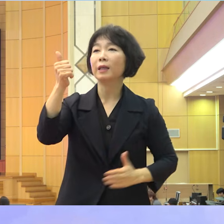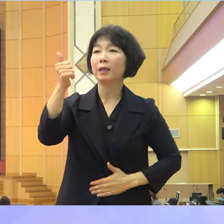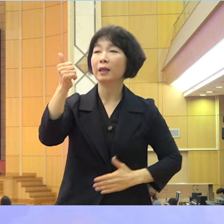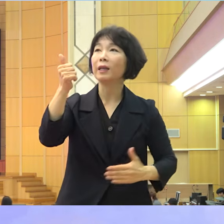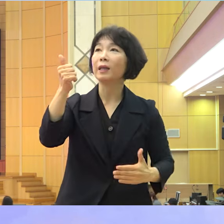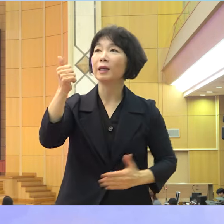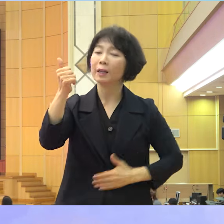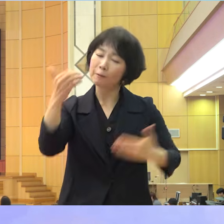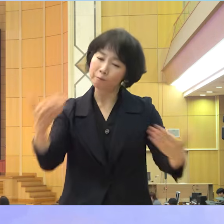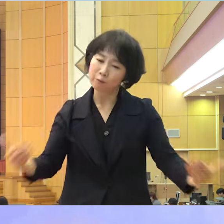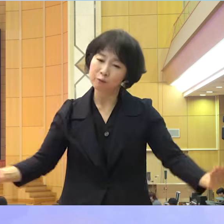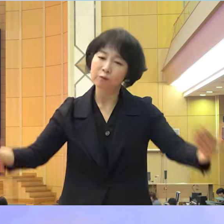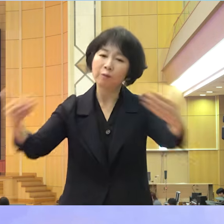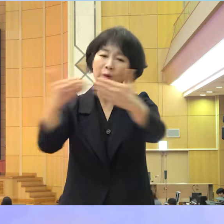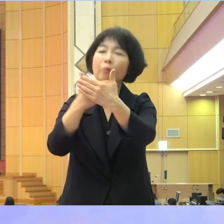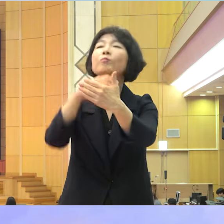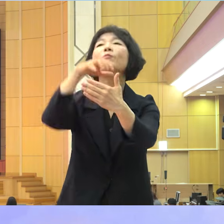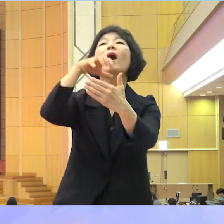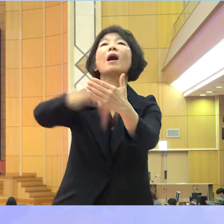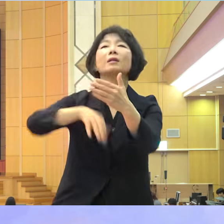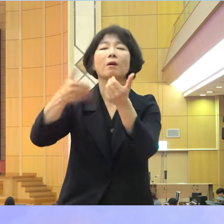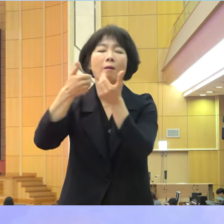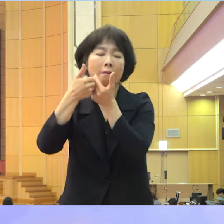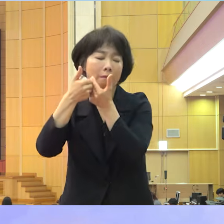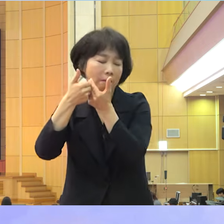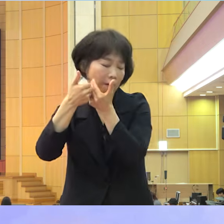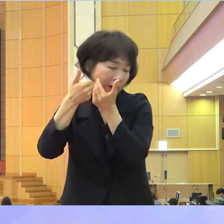아버지 품 안에서